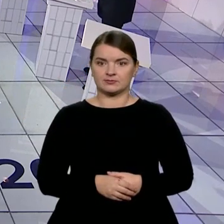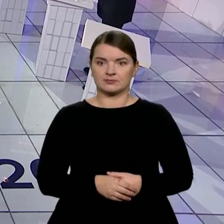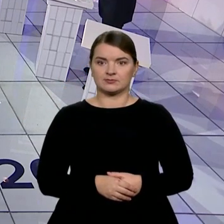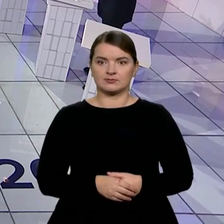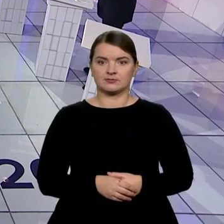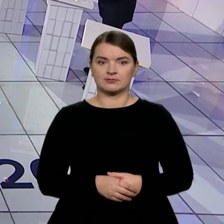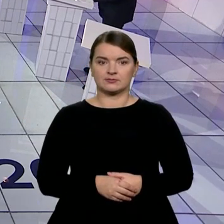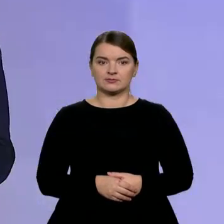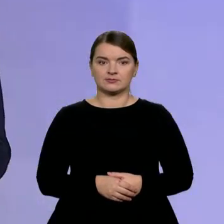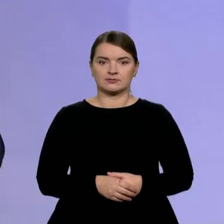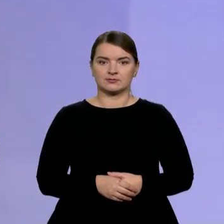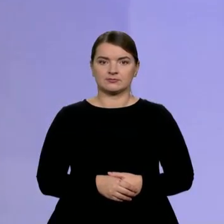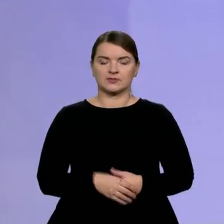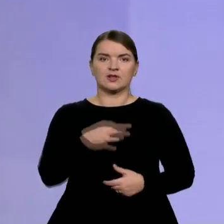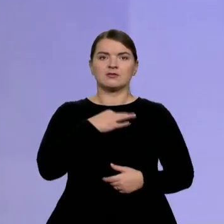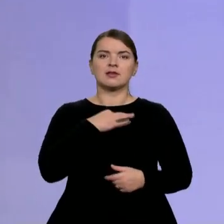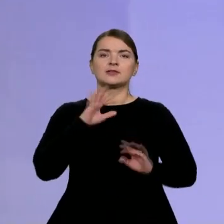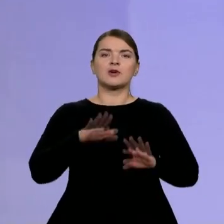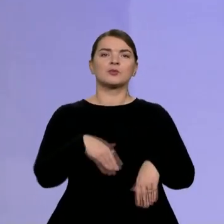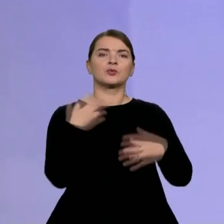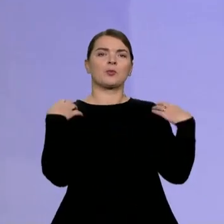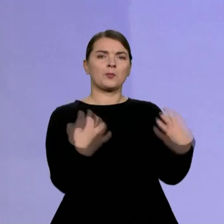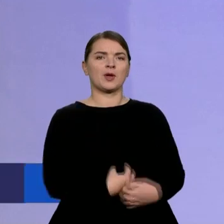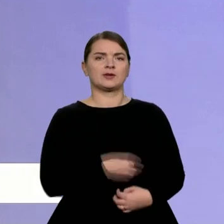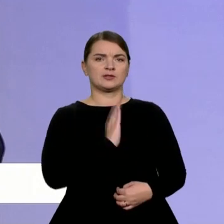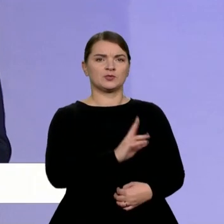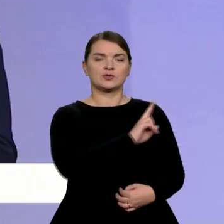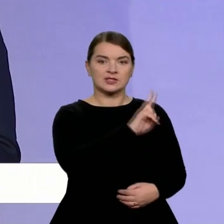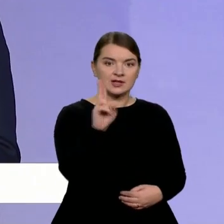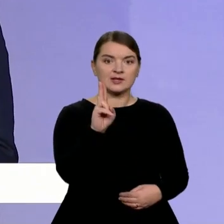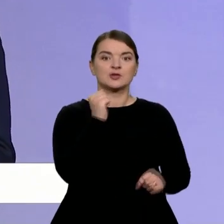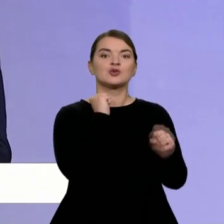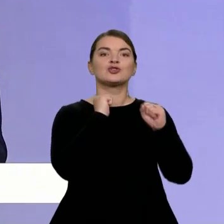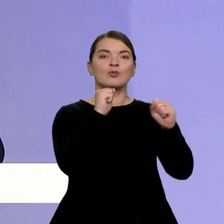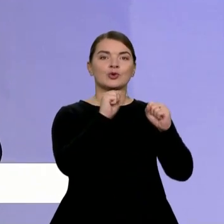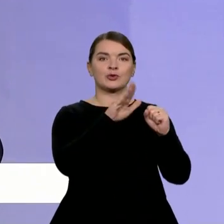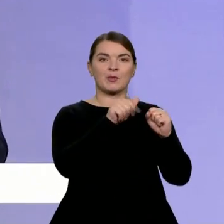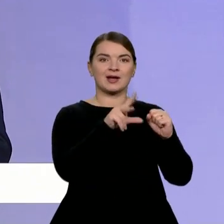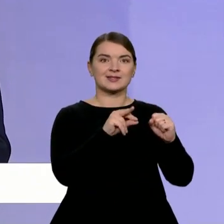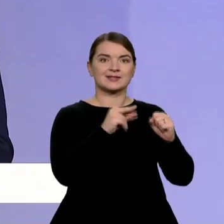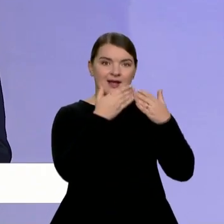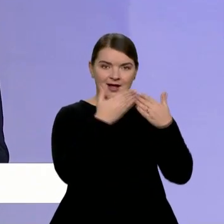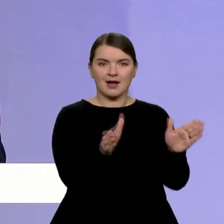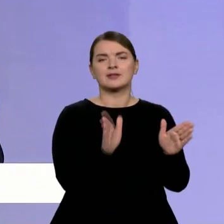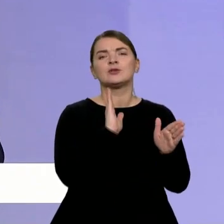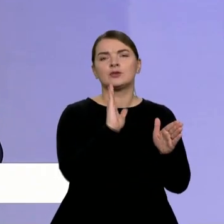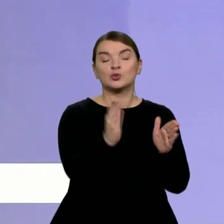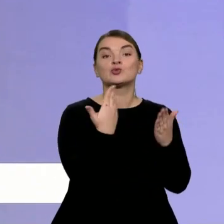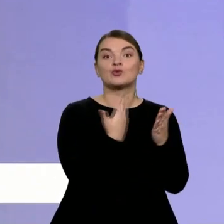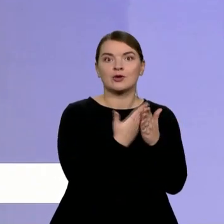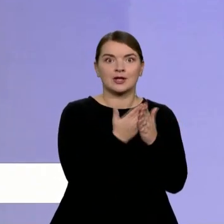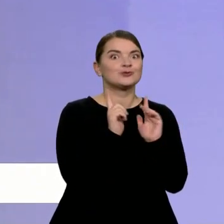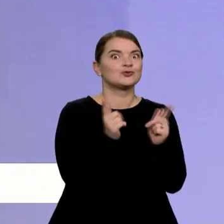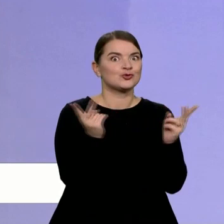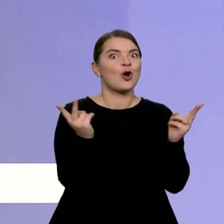kas taps meru ir kad ir kas dirbs savivaldybės taryboje, tikrai ta sporto bazė atsiras, kadangi poreikis yra ir iš tikrųjų